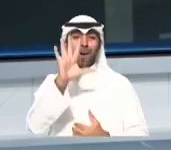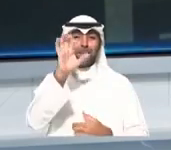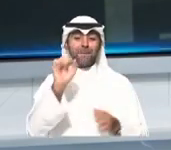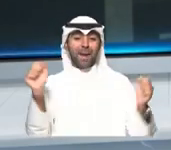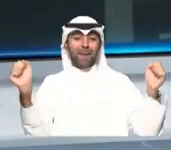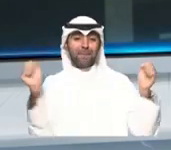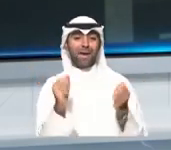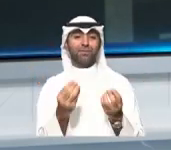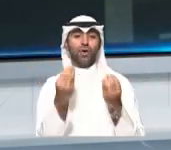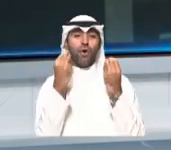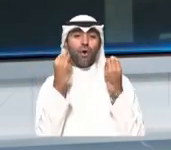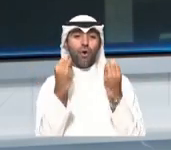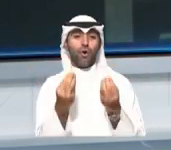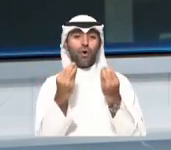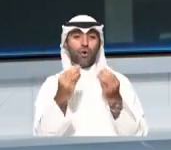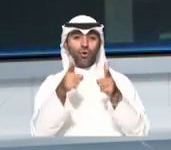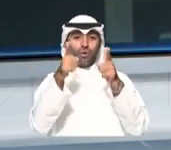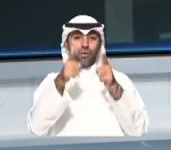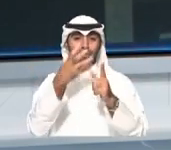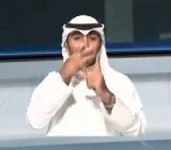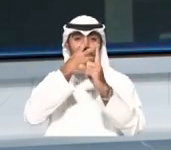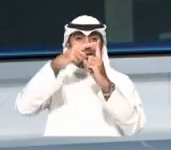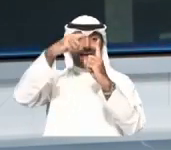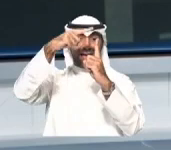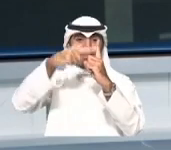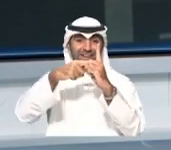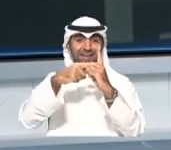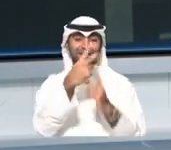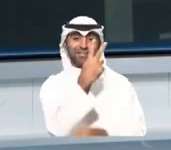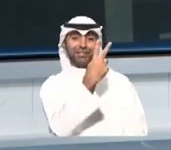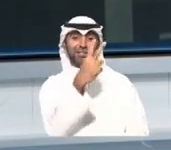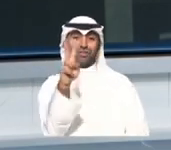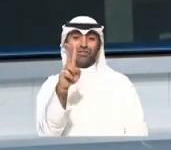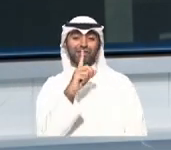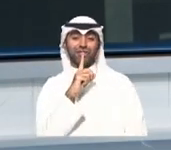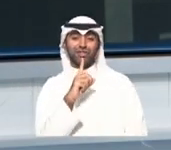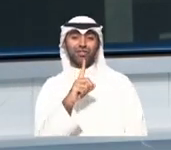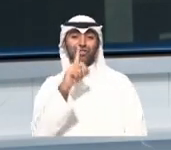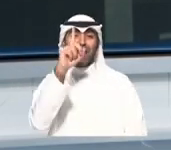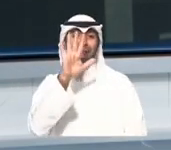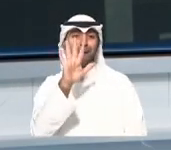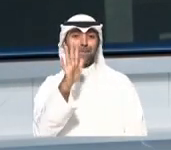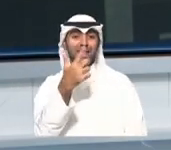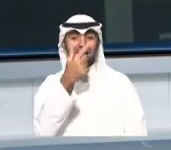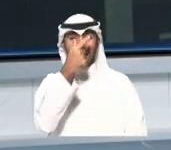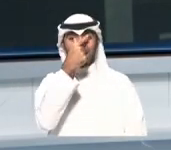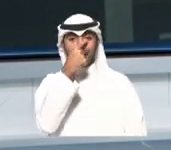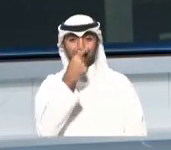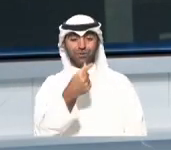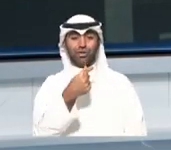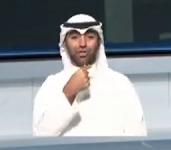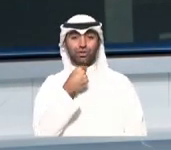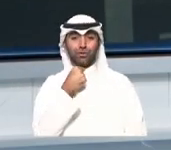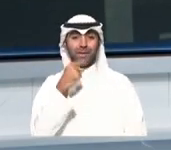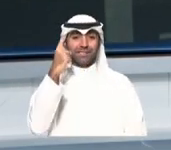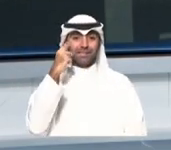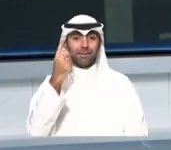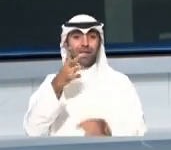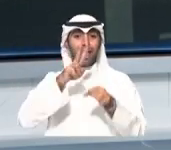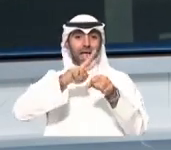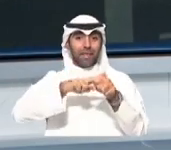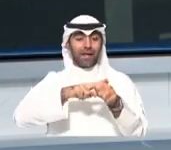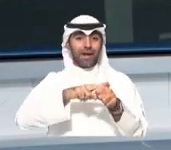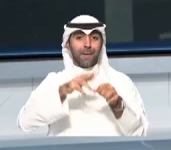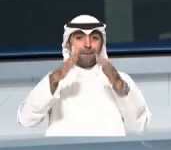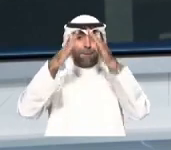متأخرا. نلاحظ قد تصل الصغرى إلى 20 درجة مئوية، وقد تقل عن ذلك في المناطق الصحراوية والزراعية من دولة الكويت.